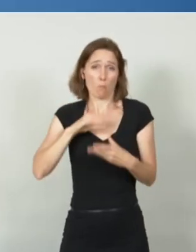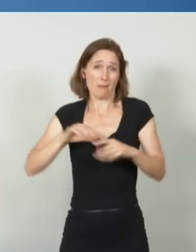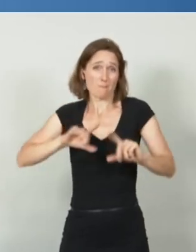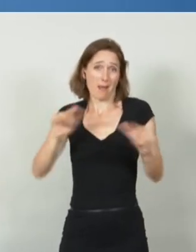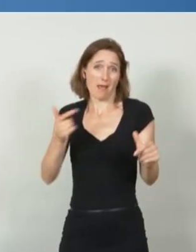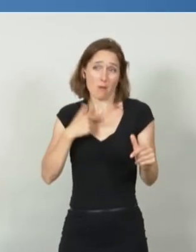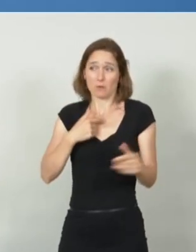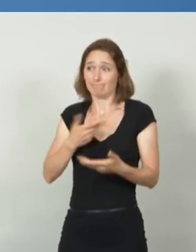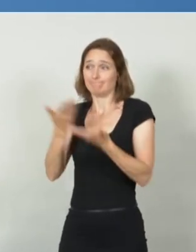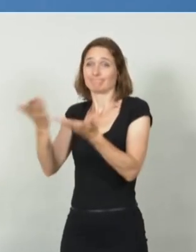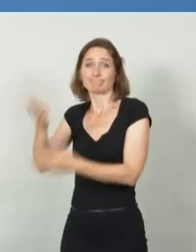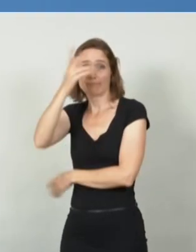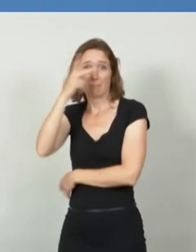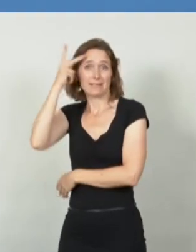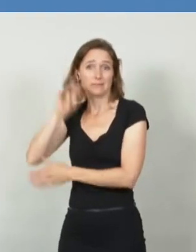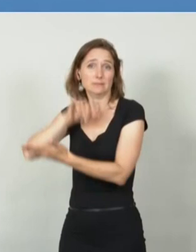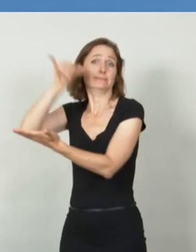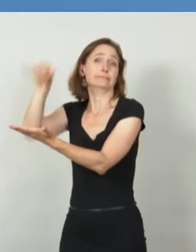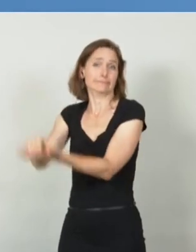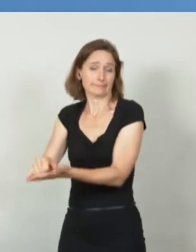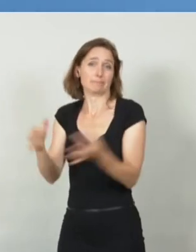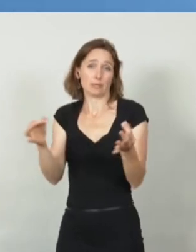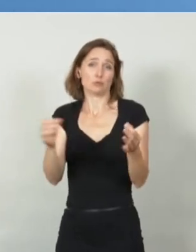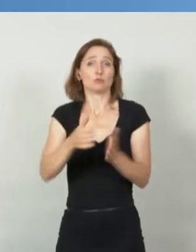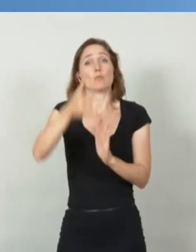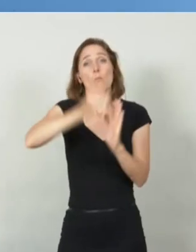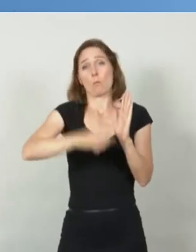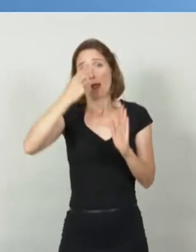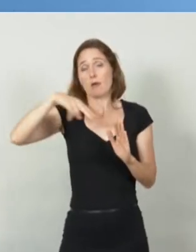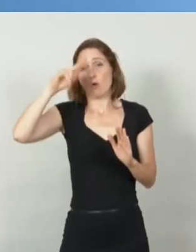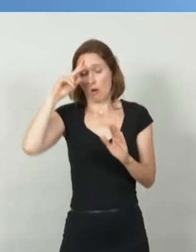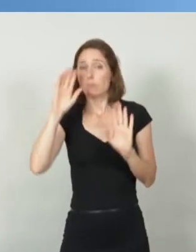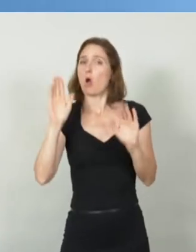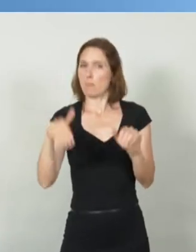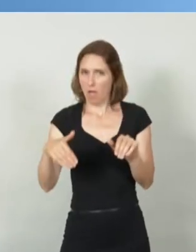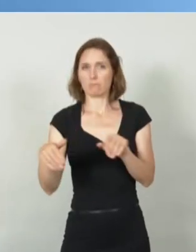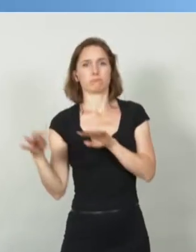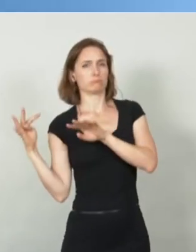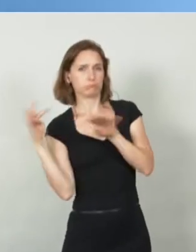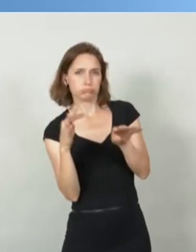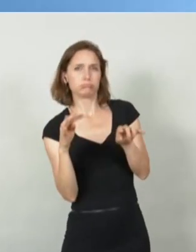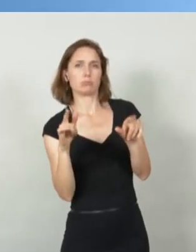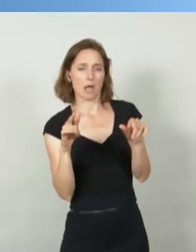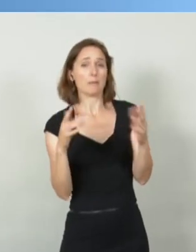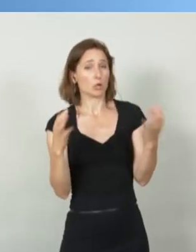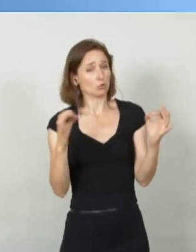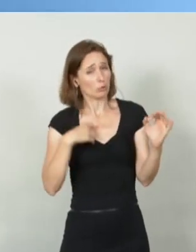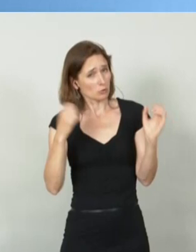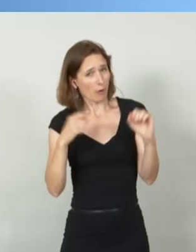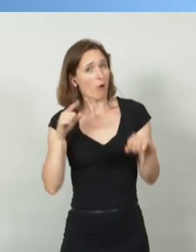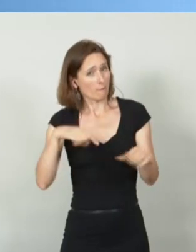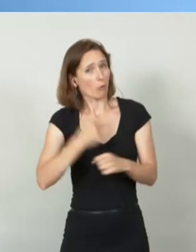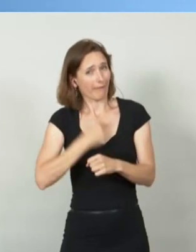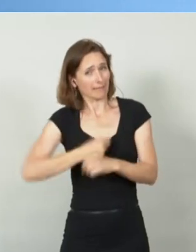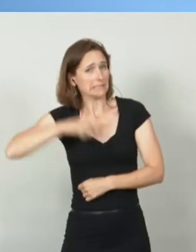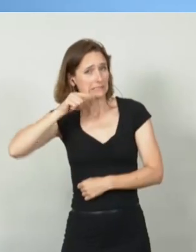a été quand même assez assez suivi mais effectivement faut bosser je suis tout à fait je suis tout à fait je suis tout à fait d'accord notamment par un site web